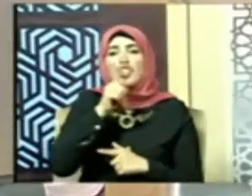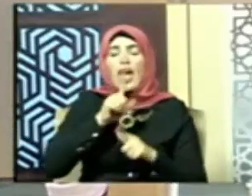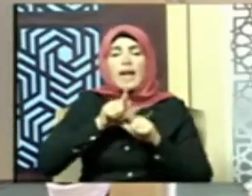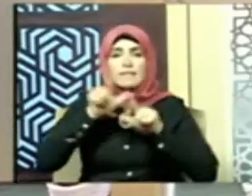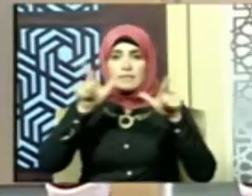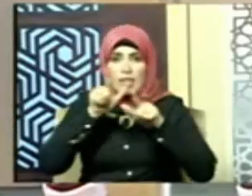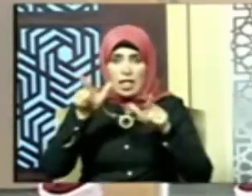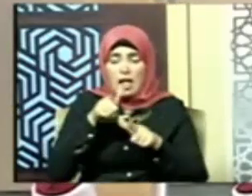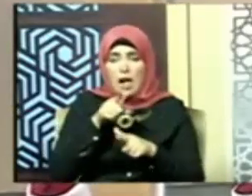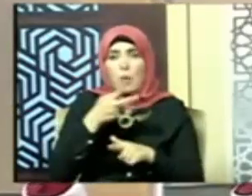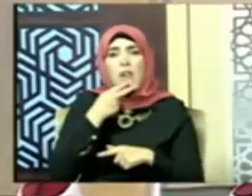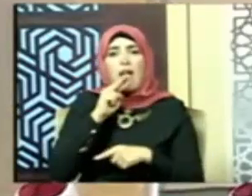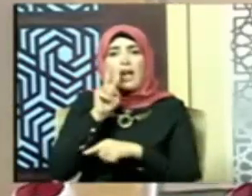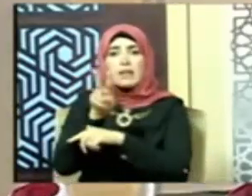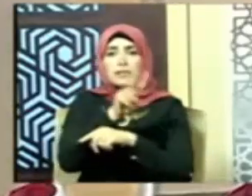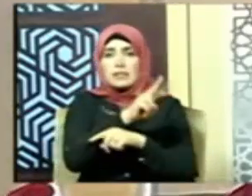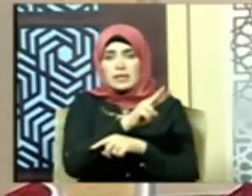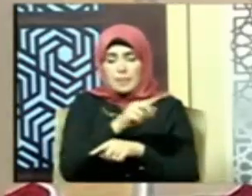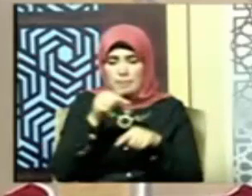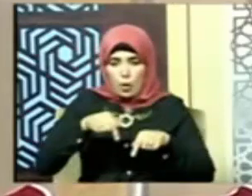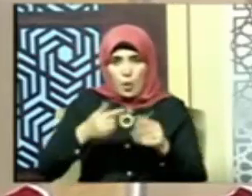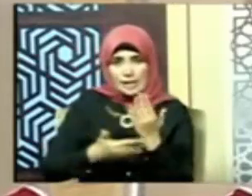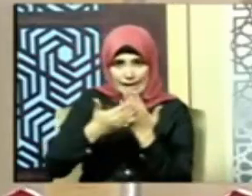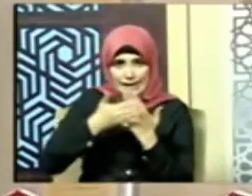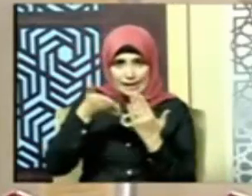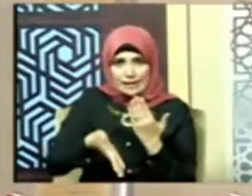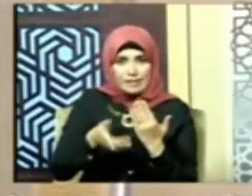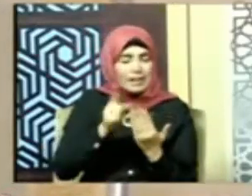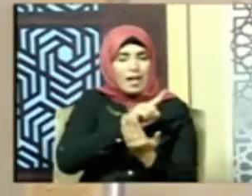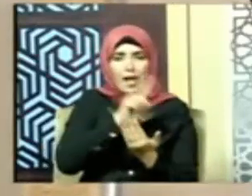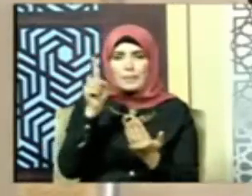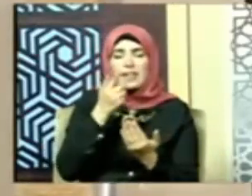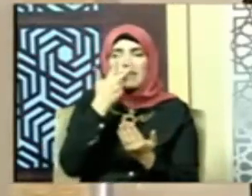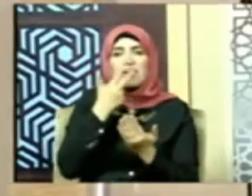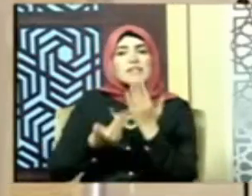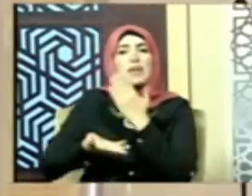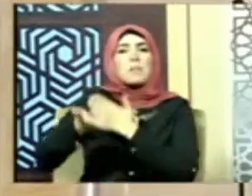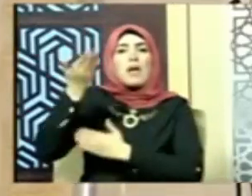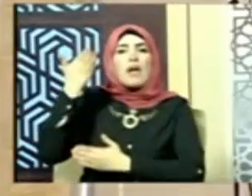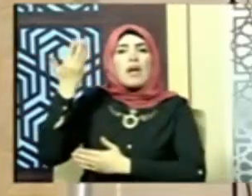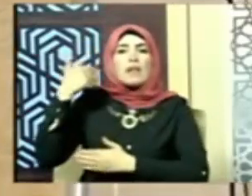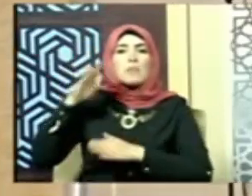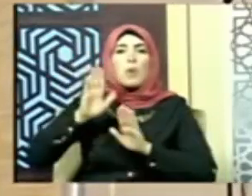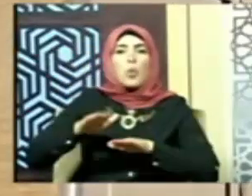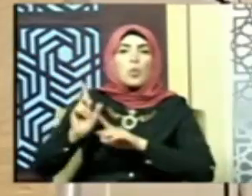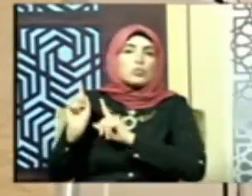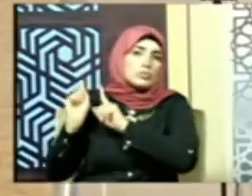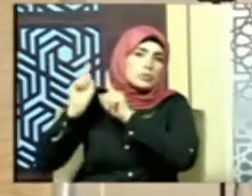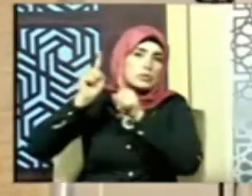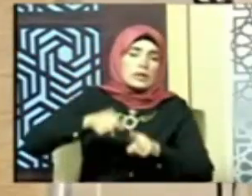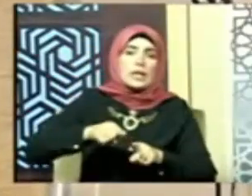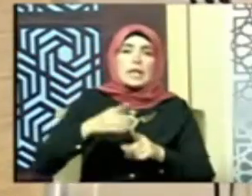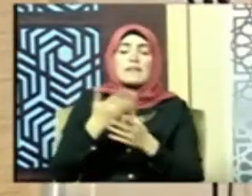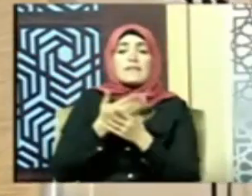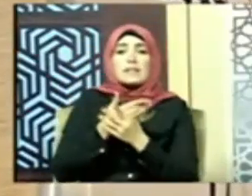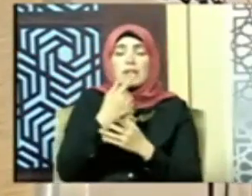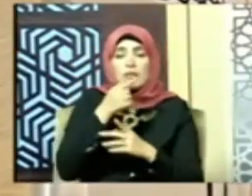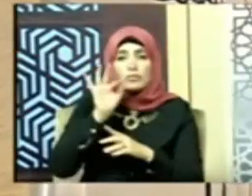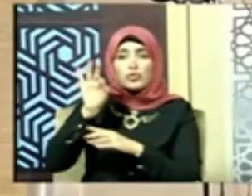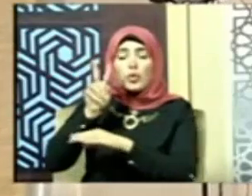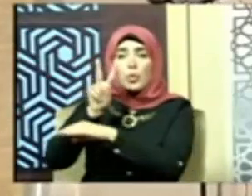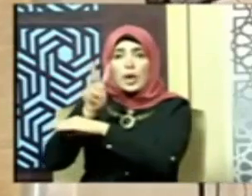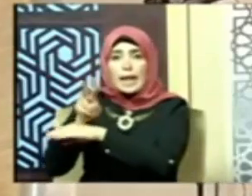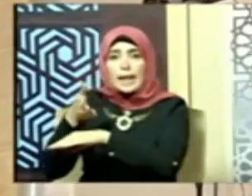والأباطيل ليس وليد اليوم، فقد ذكرنا الافتراء على الله وعلى رسل الله وعلى أهل